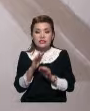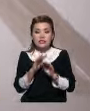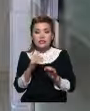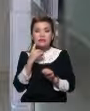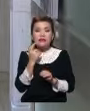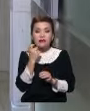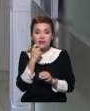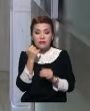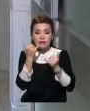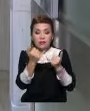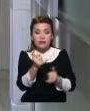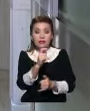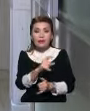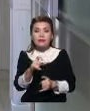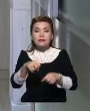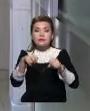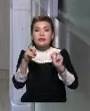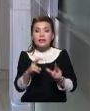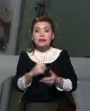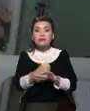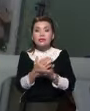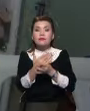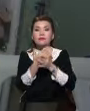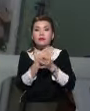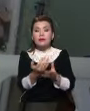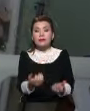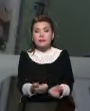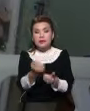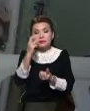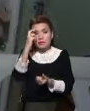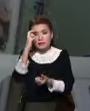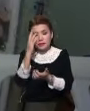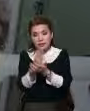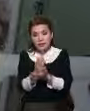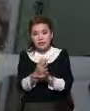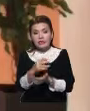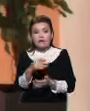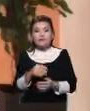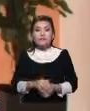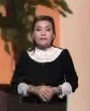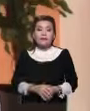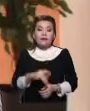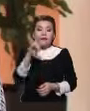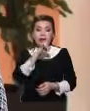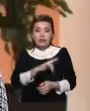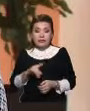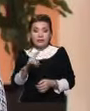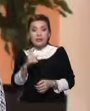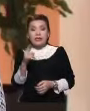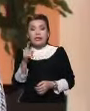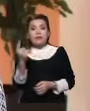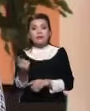диабетом. Для таких пациентов разработаны всесторонние меры поддержки от государства, отметили в Минздраве. Казахстан – это одна из